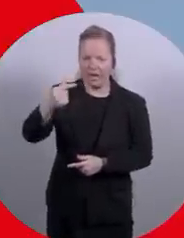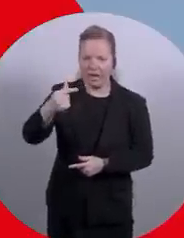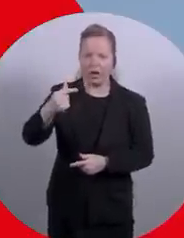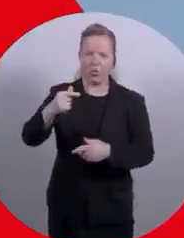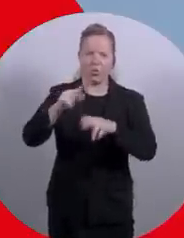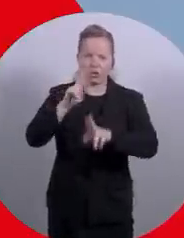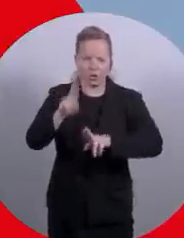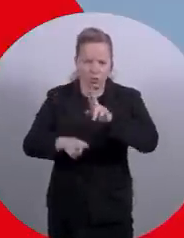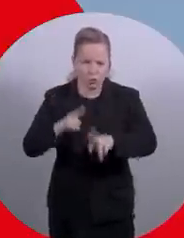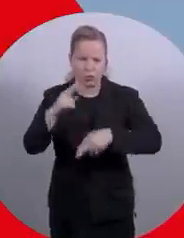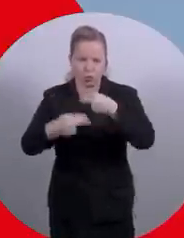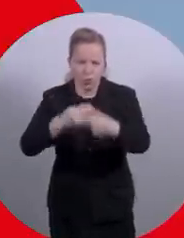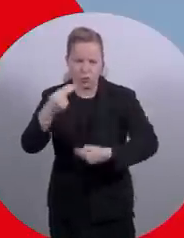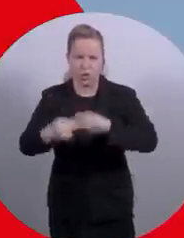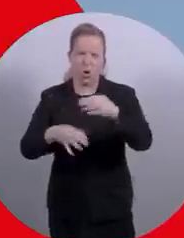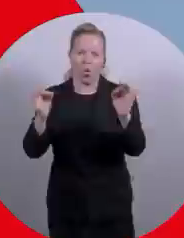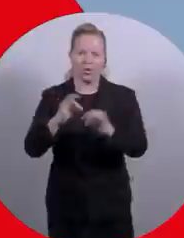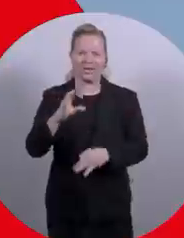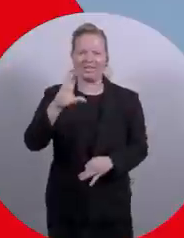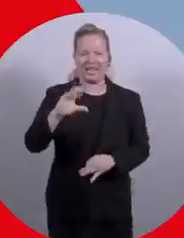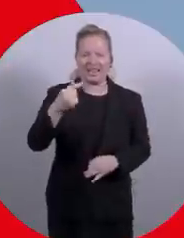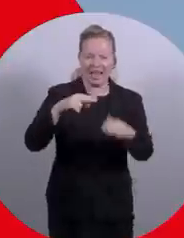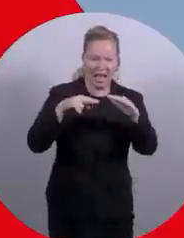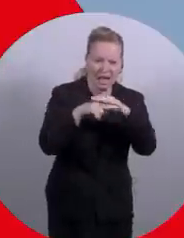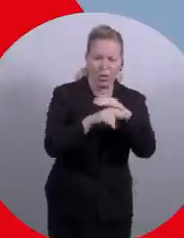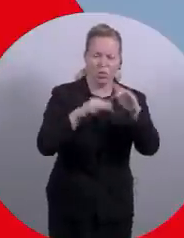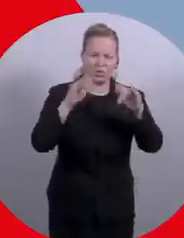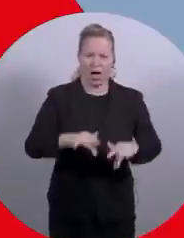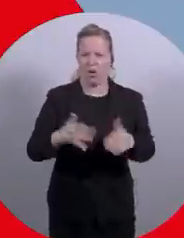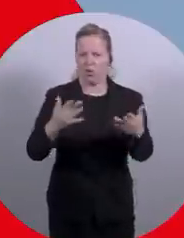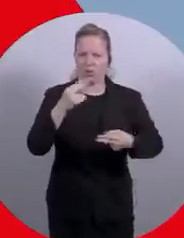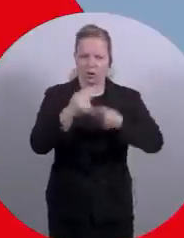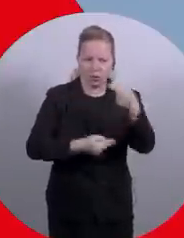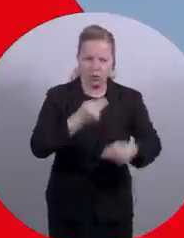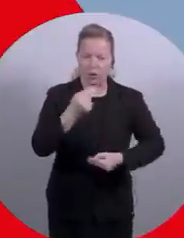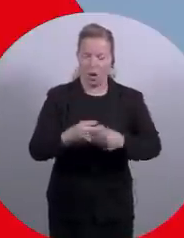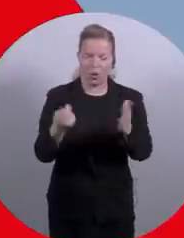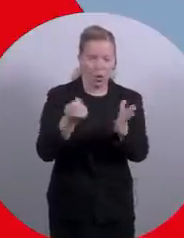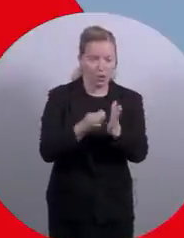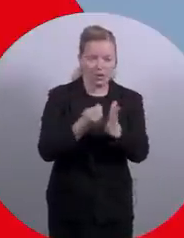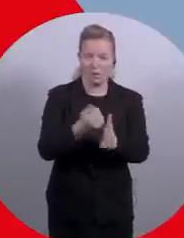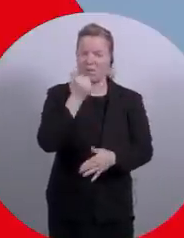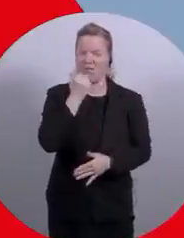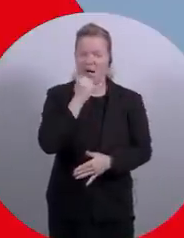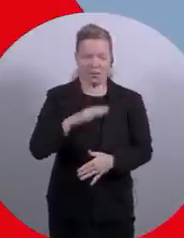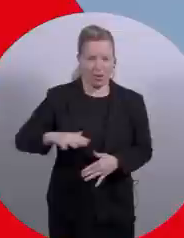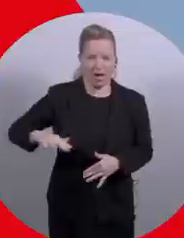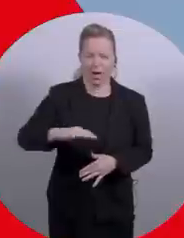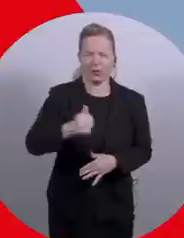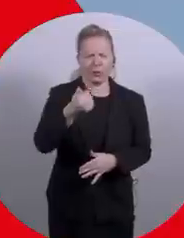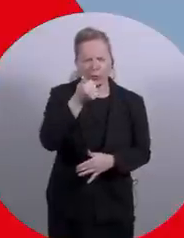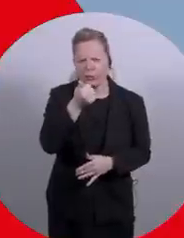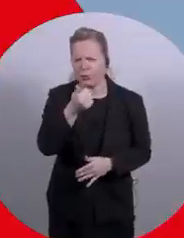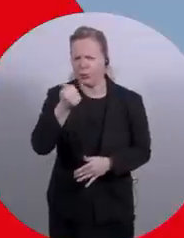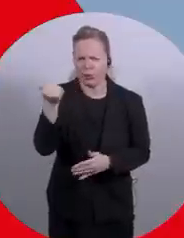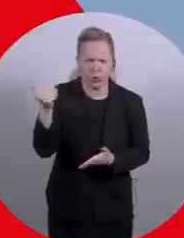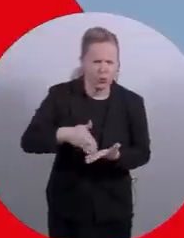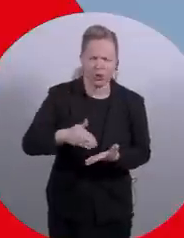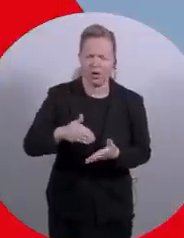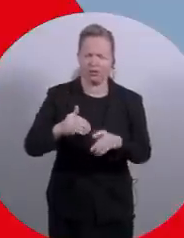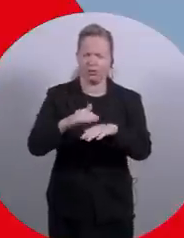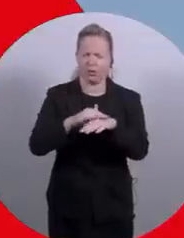die Untersuchung und die CD Untersuchung Kosten in privaten Bereich hunderte von Euros